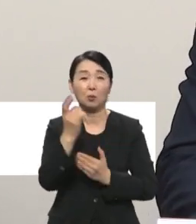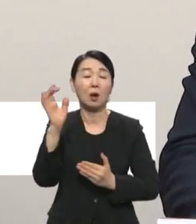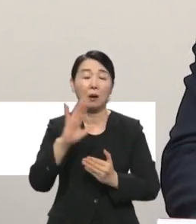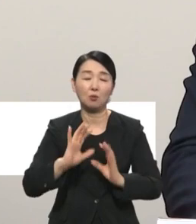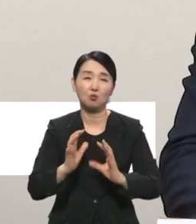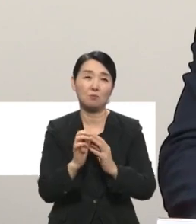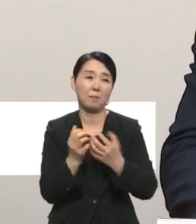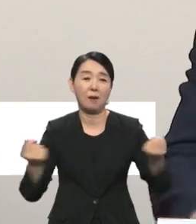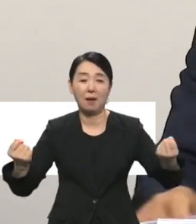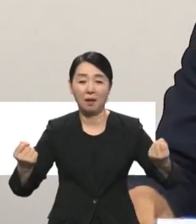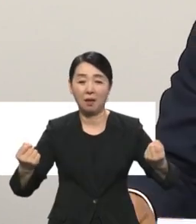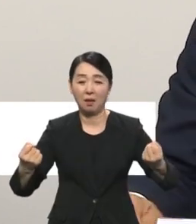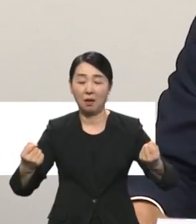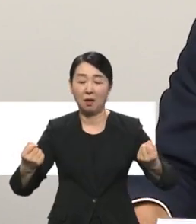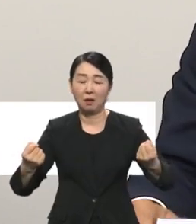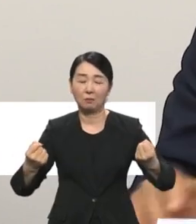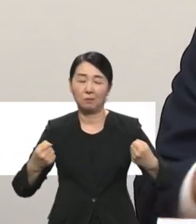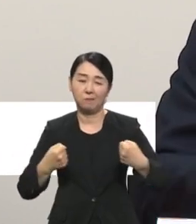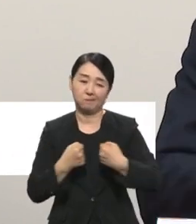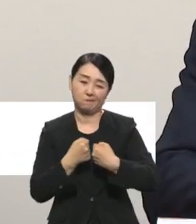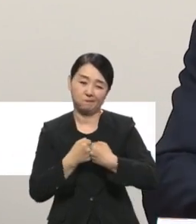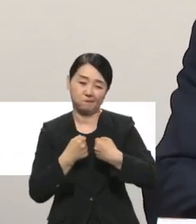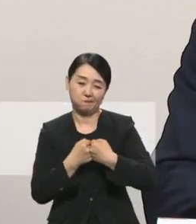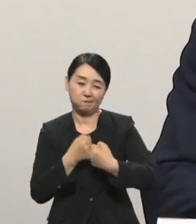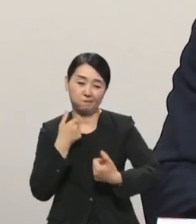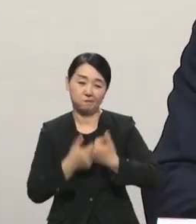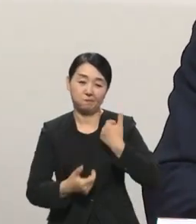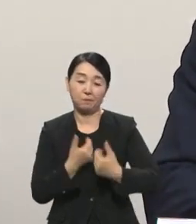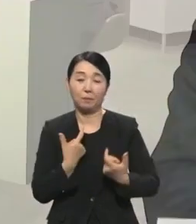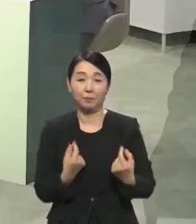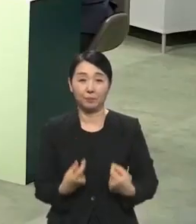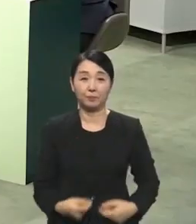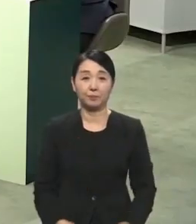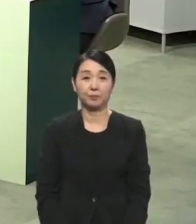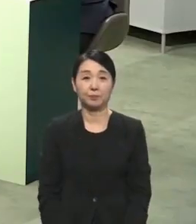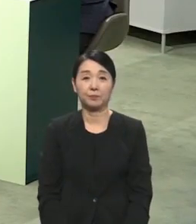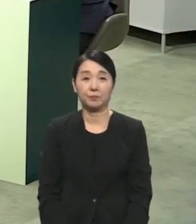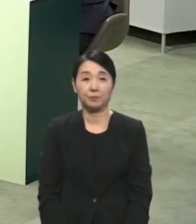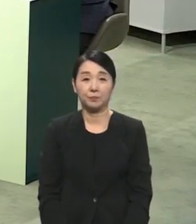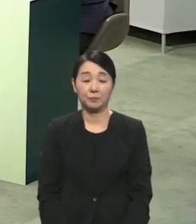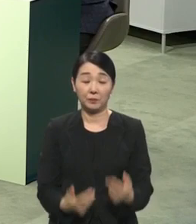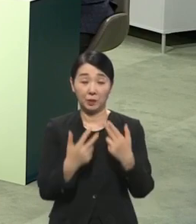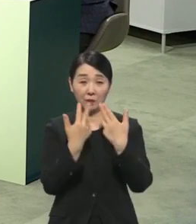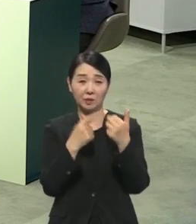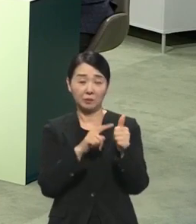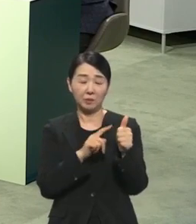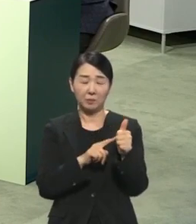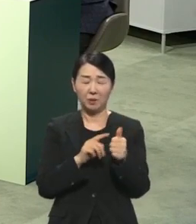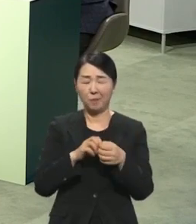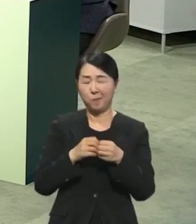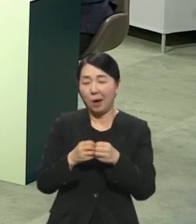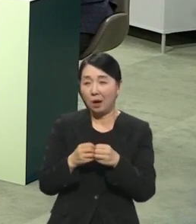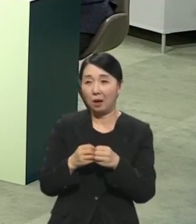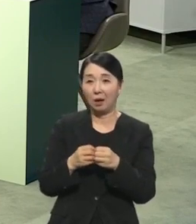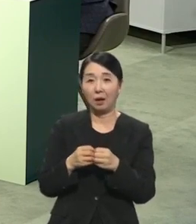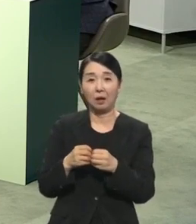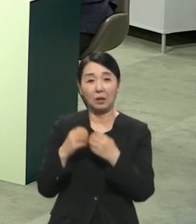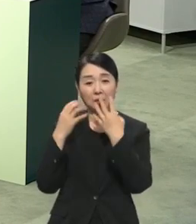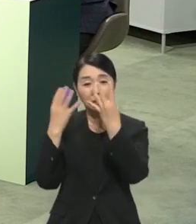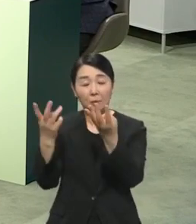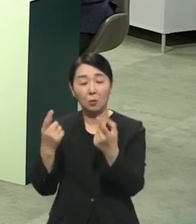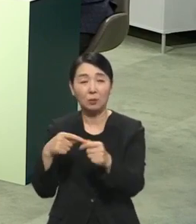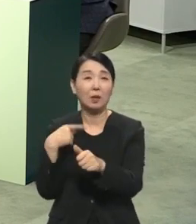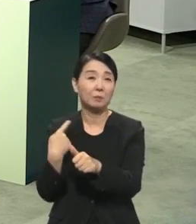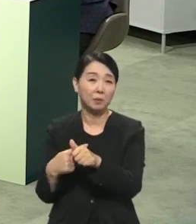편가르고 전쟁을 유발하게 될 것 같습니다 이재명 대표가 꼼수 사면이다 이렇게 강하게 비판을